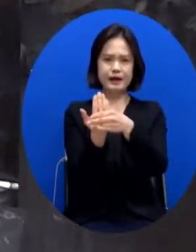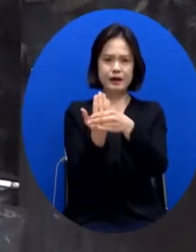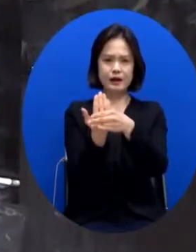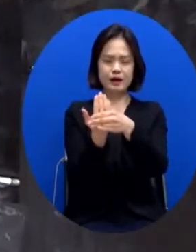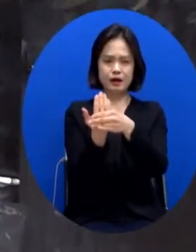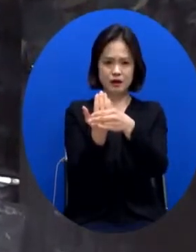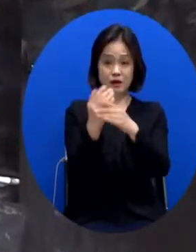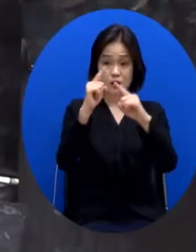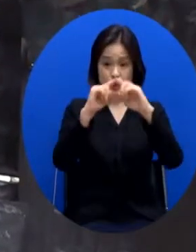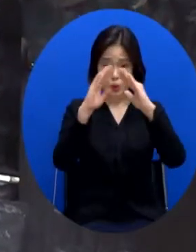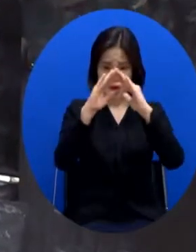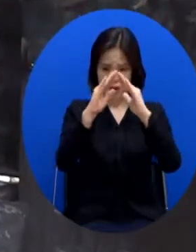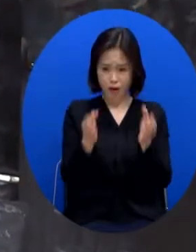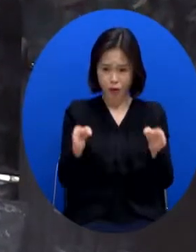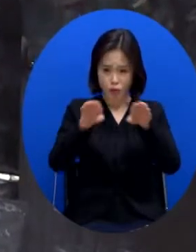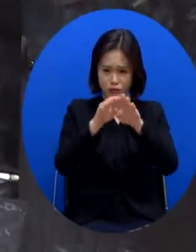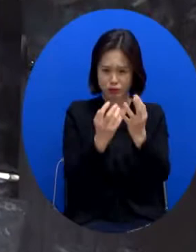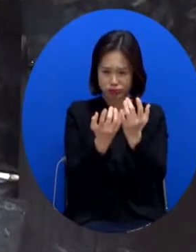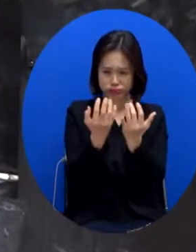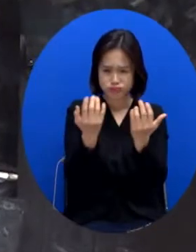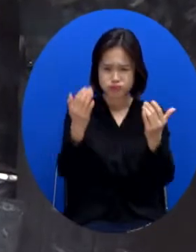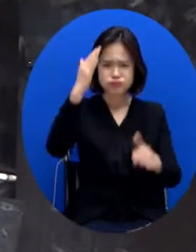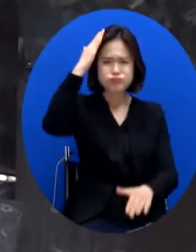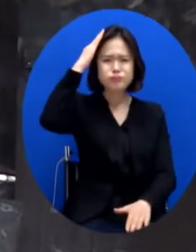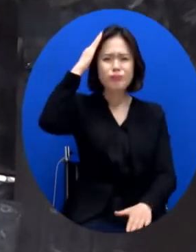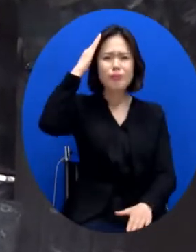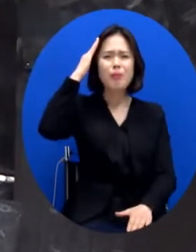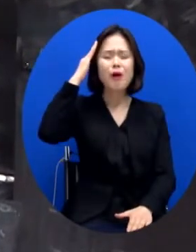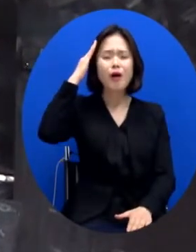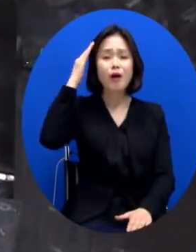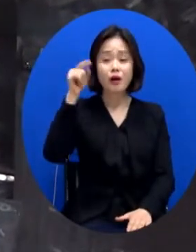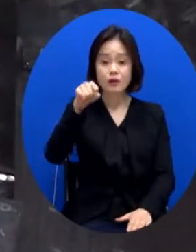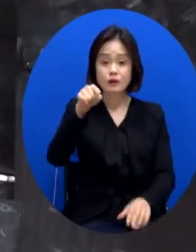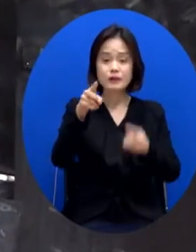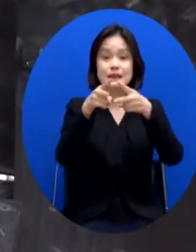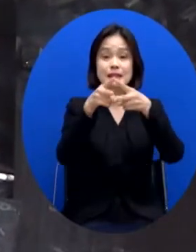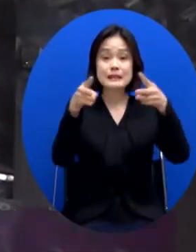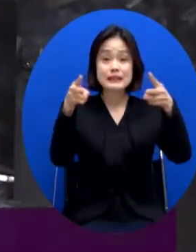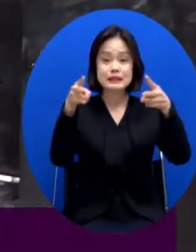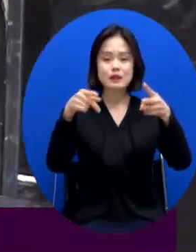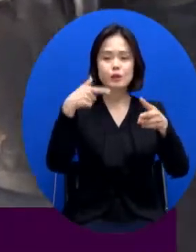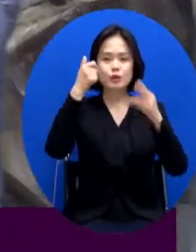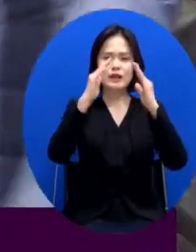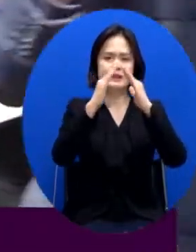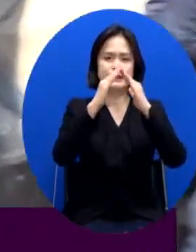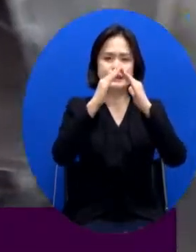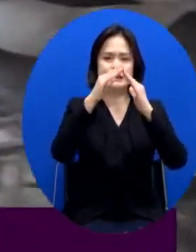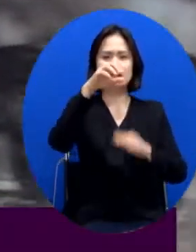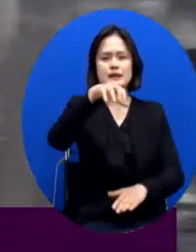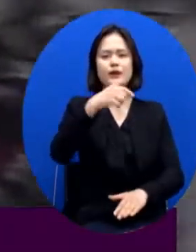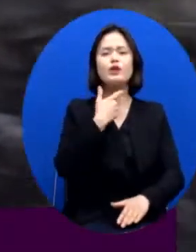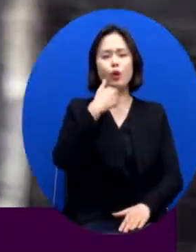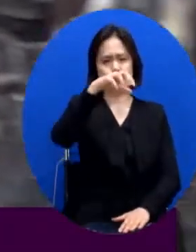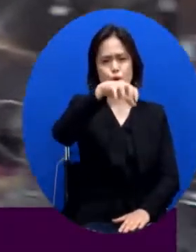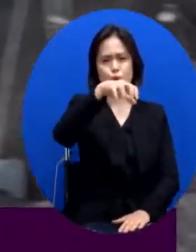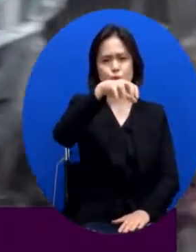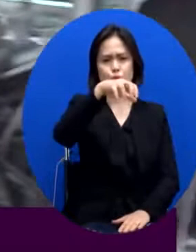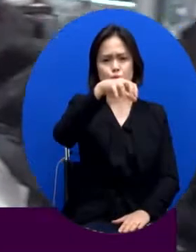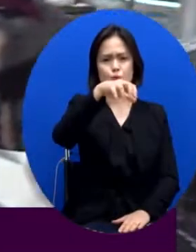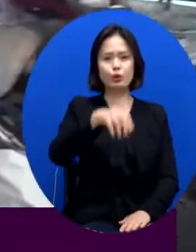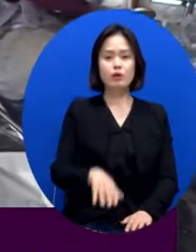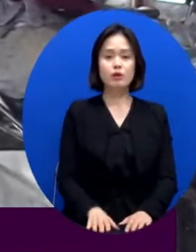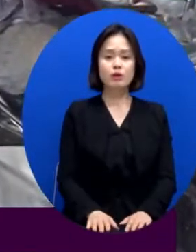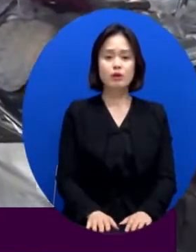녹아내렸습니다. 지금 제가 서 있는 이곳 2층은 교회의 사택으로 활용되던 공간입니다. 한번 보시면요. 사택의